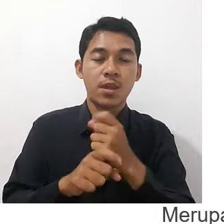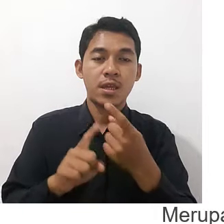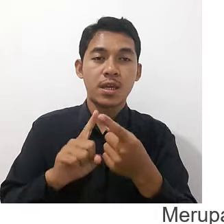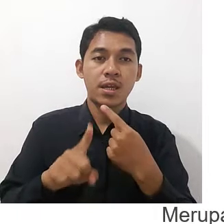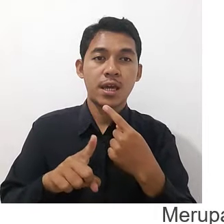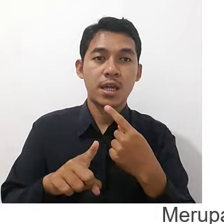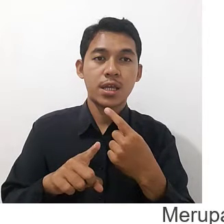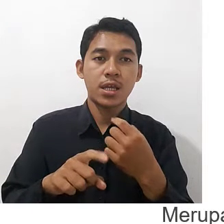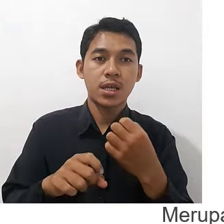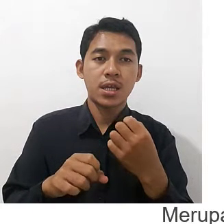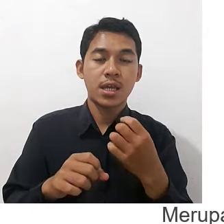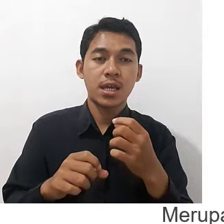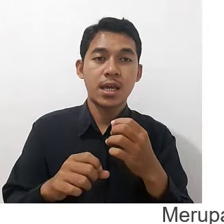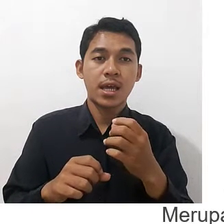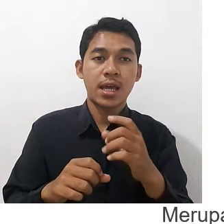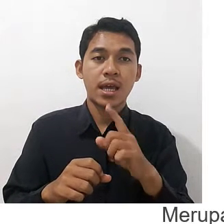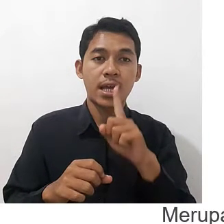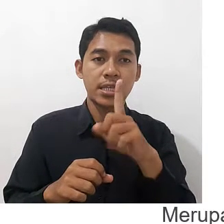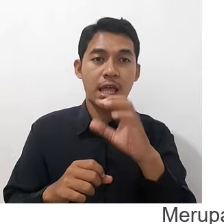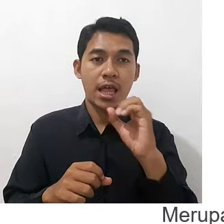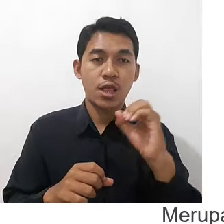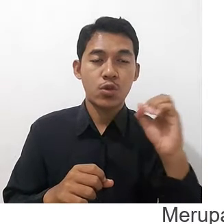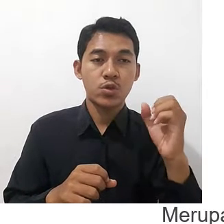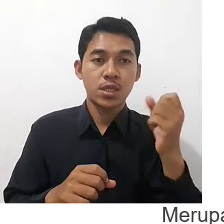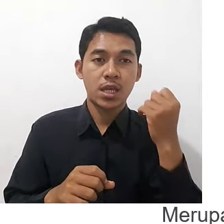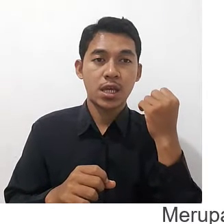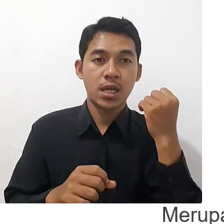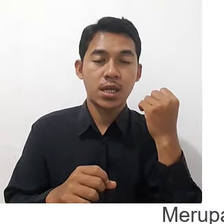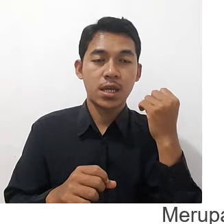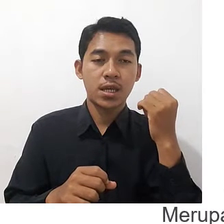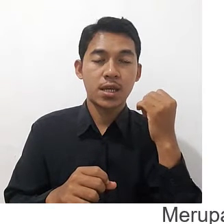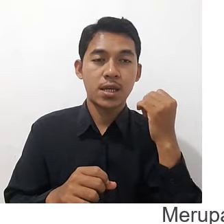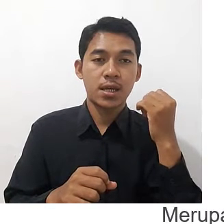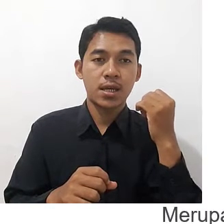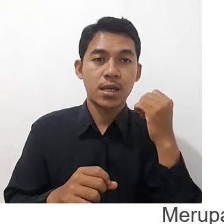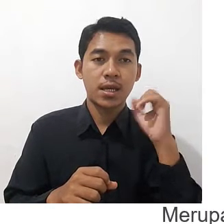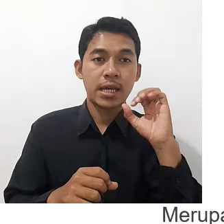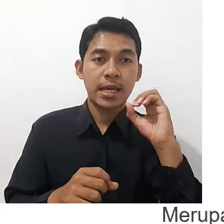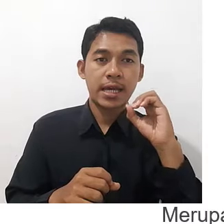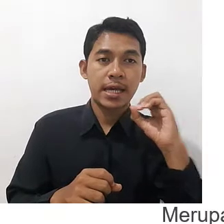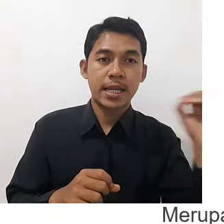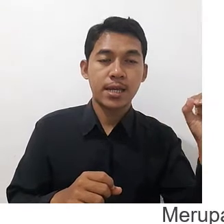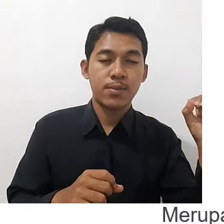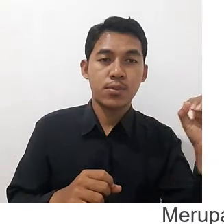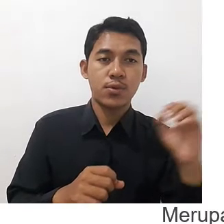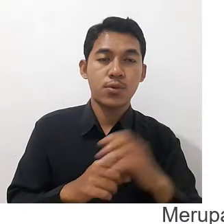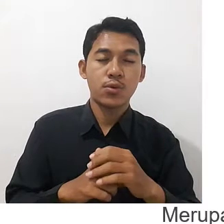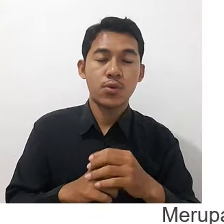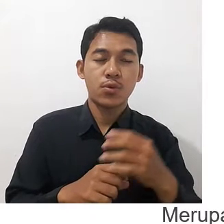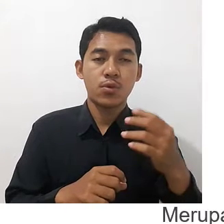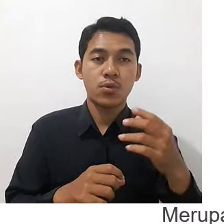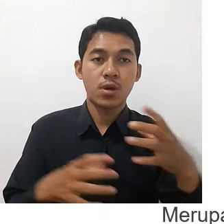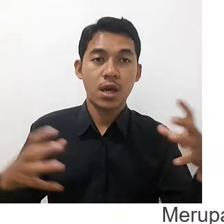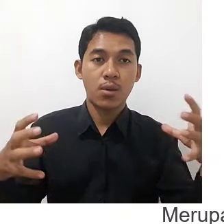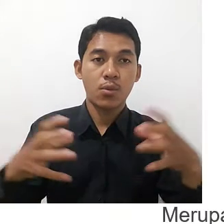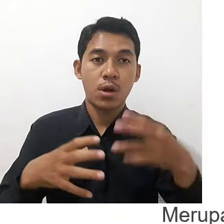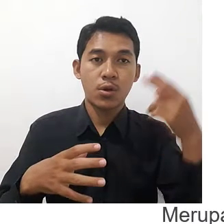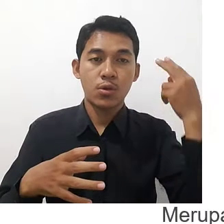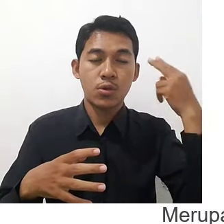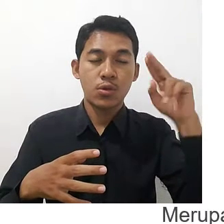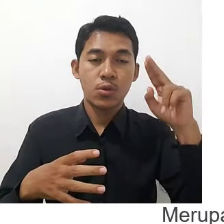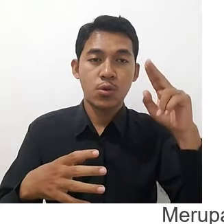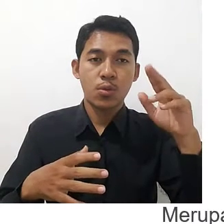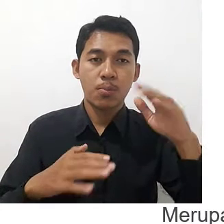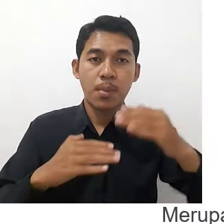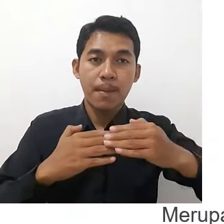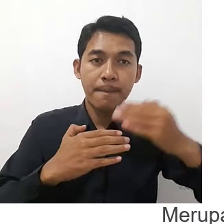itu ratusan lah, ratusan ribu, mungkin ratusan ribu tabung vakum itu tuh, supaya dia bisa memproses komputasi itu tuh. Nah, tapi proses komputasinya